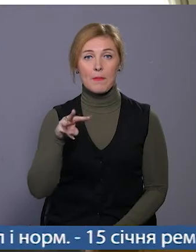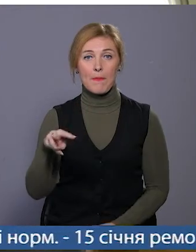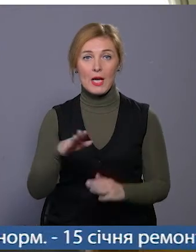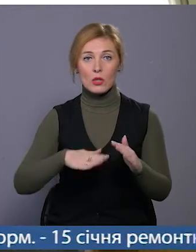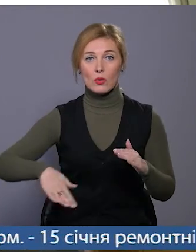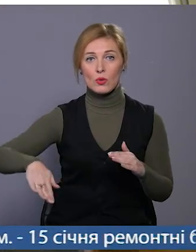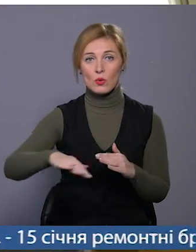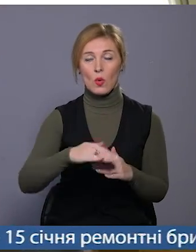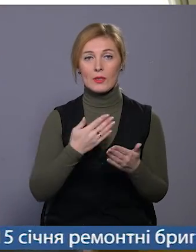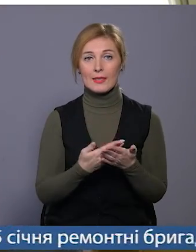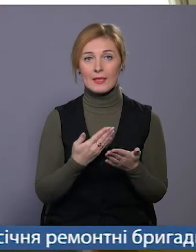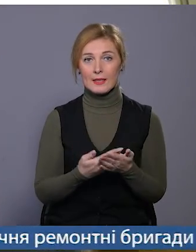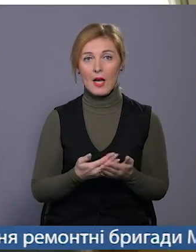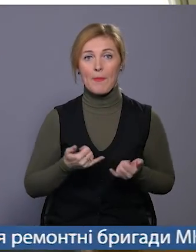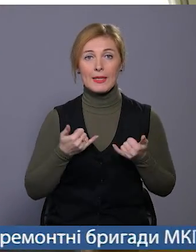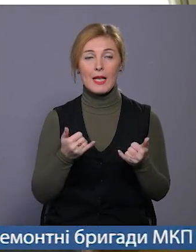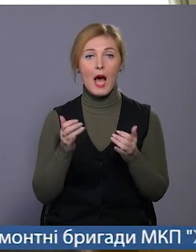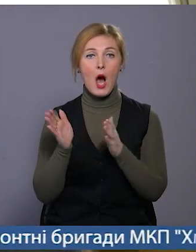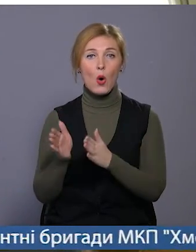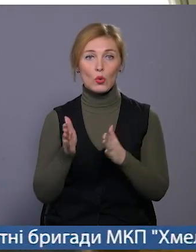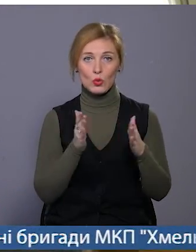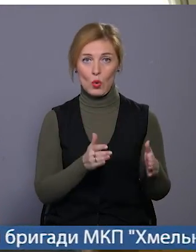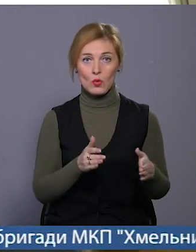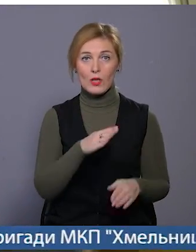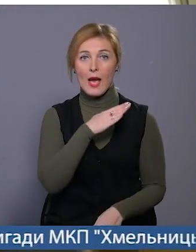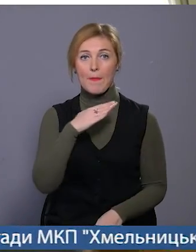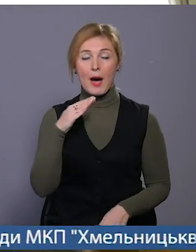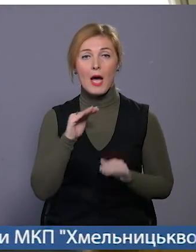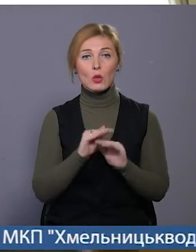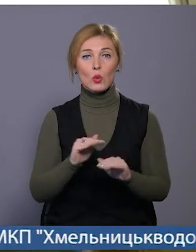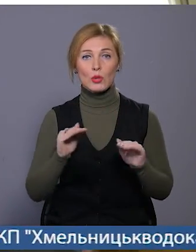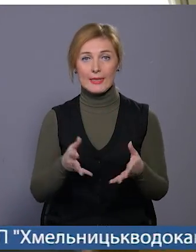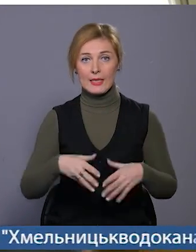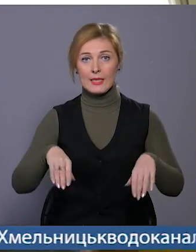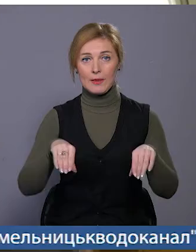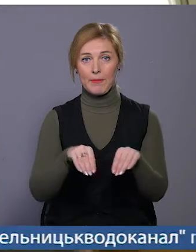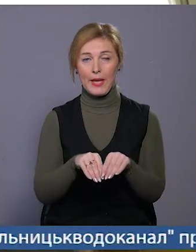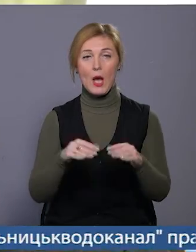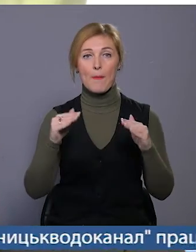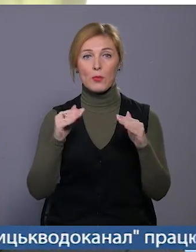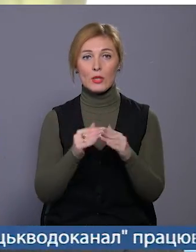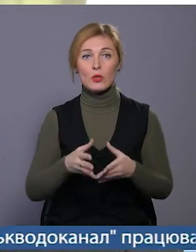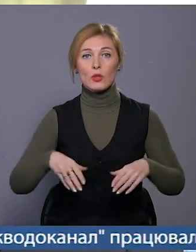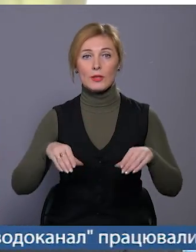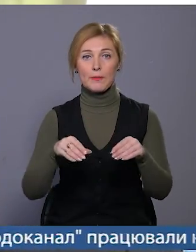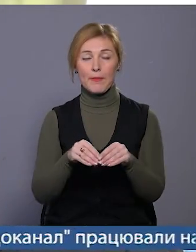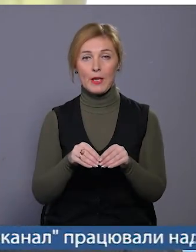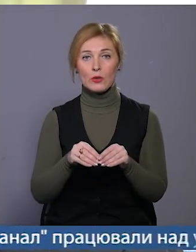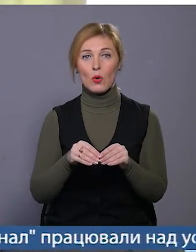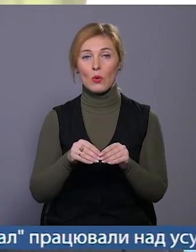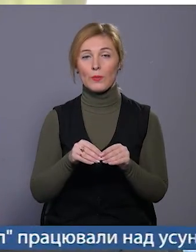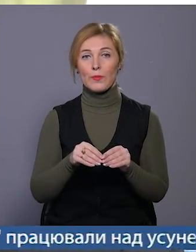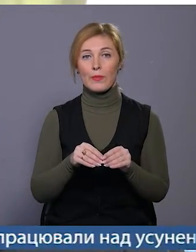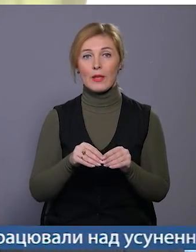само, наприклад, для гуртожитків, для багатодітних сімей і будинків сімейного типу. Купівельна спроможність людей,